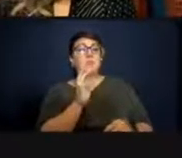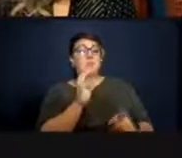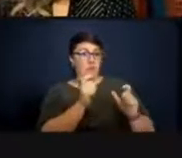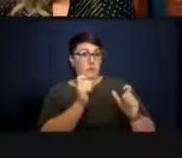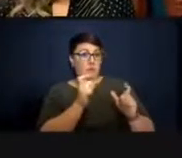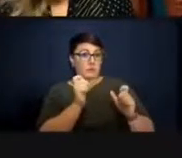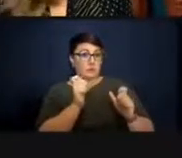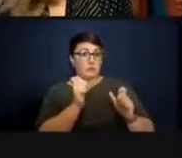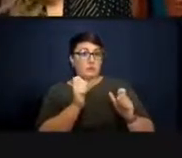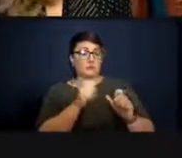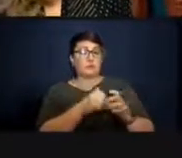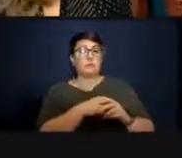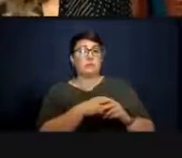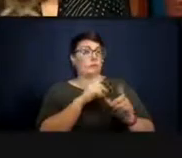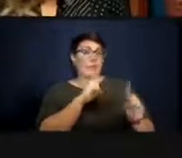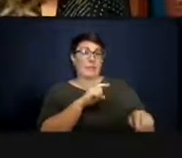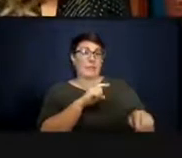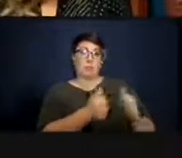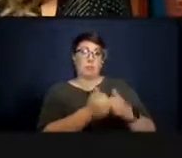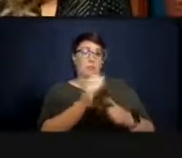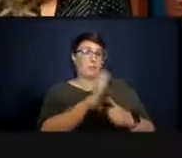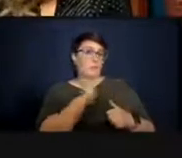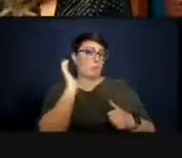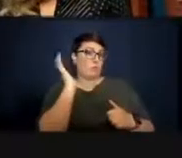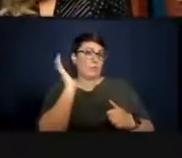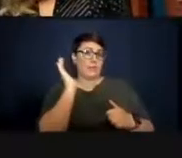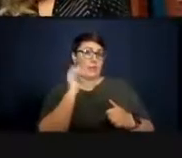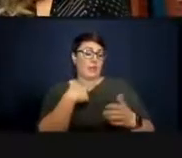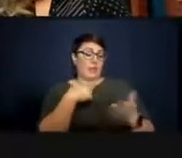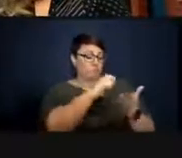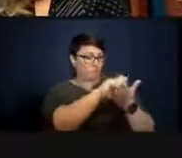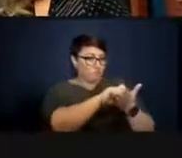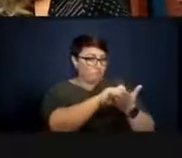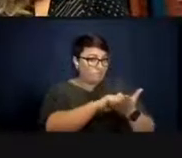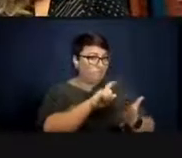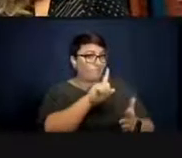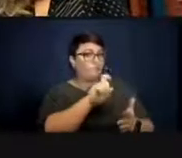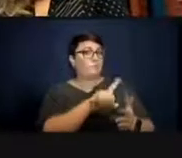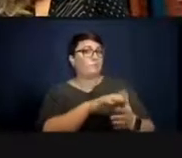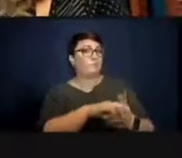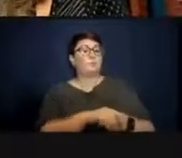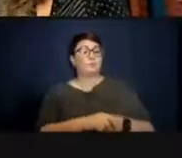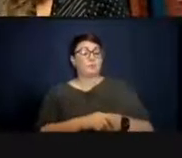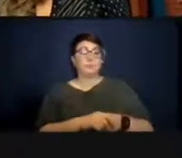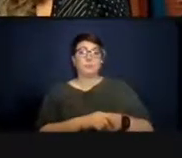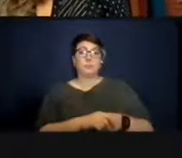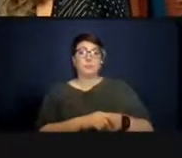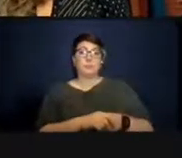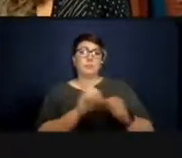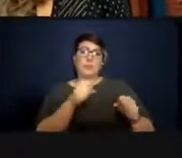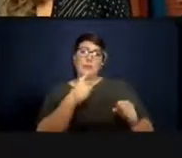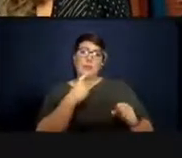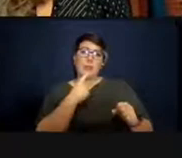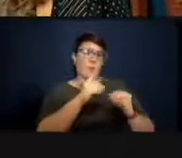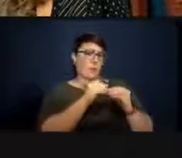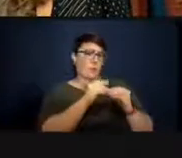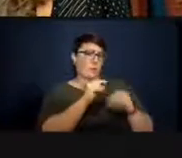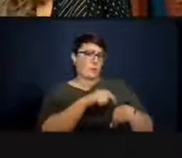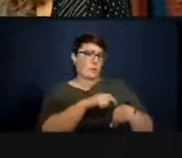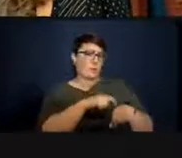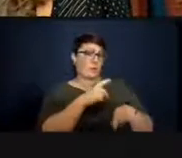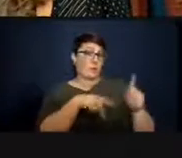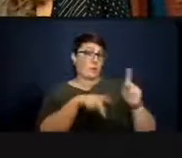Mambo ya haraka na mengi yamezungumziwa katika wasilisho lako. Je, unaweza